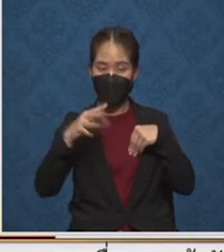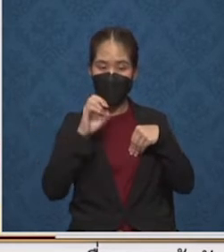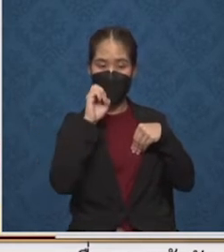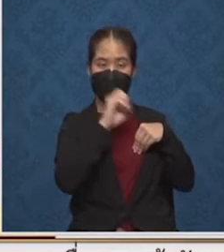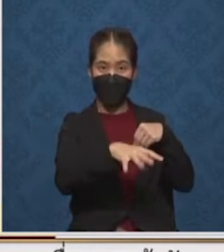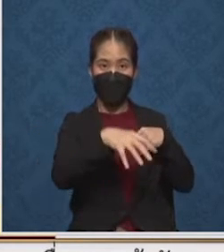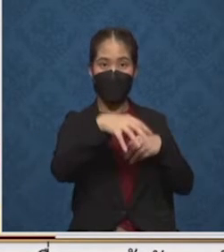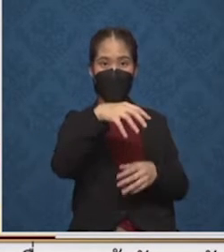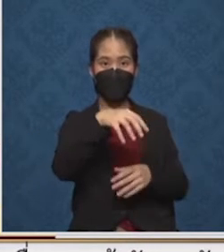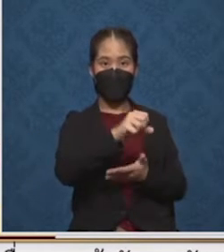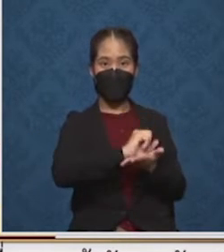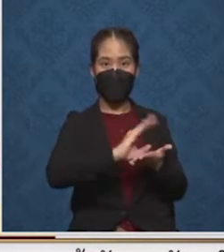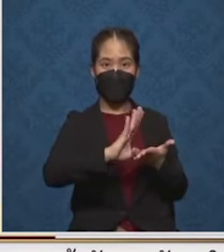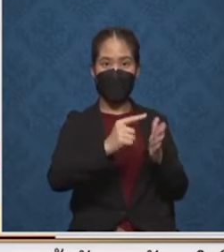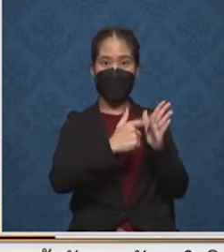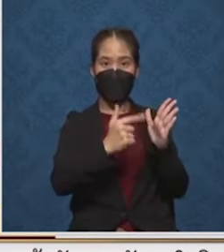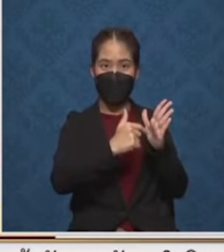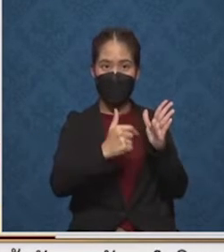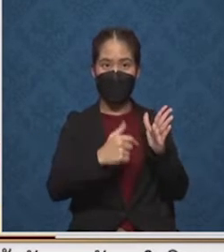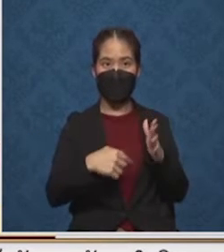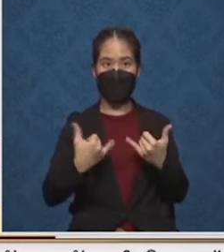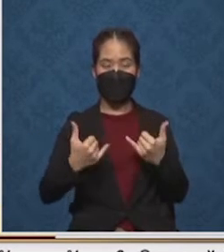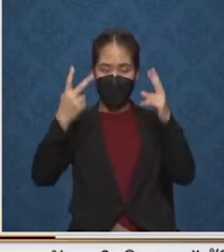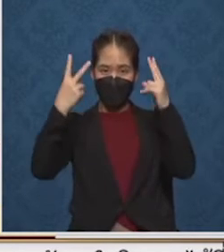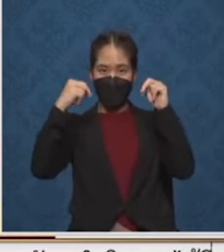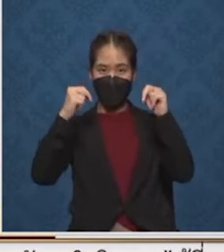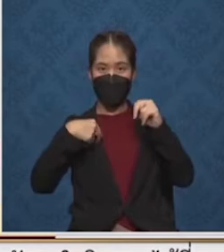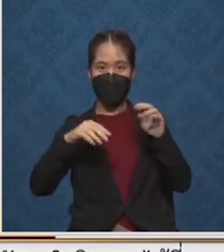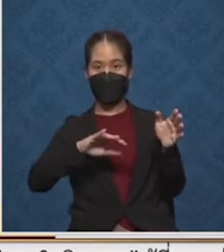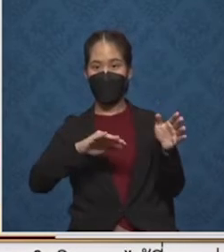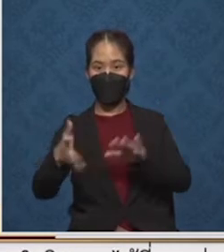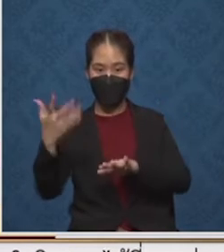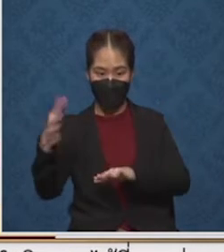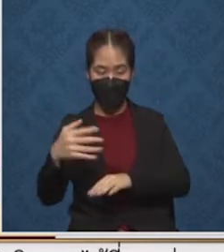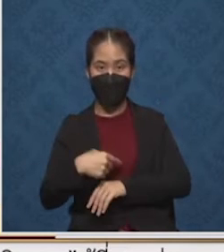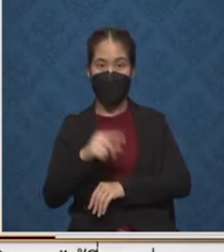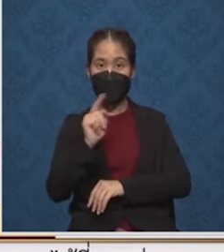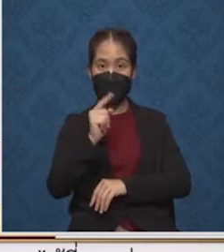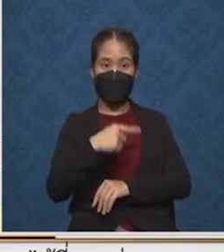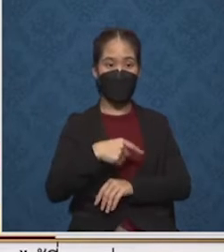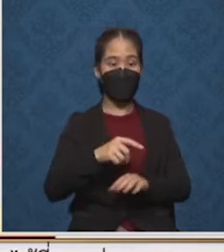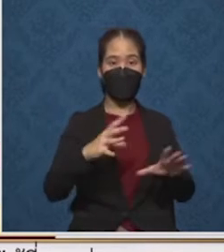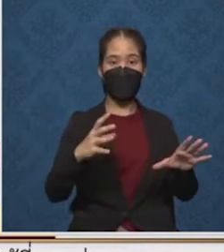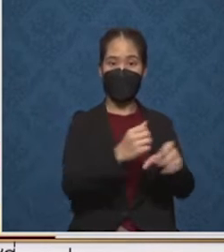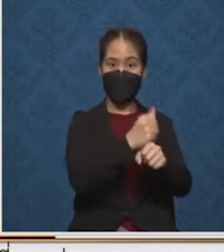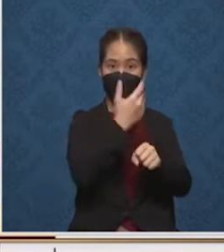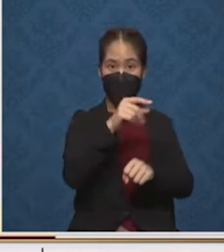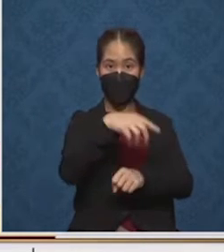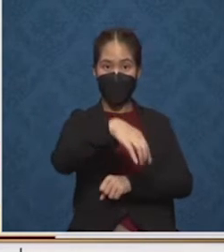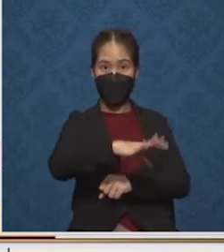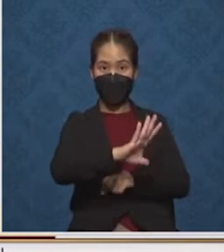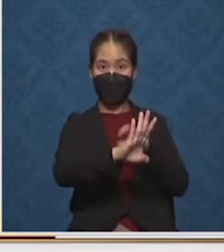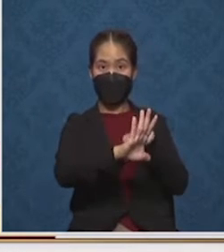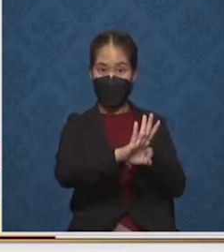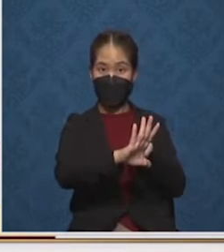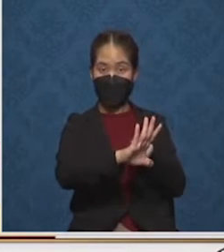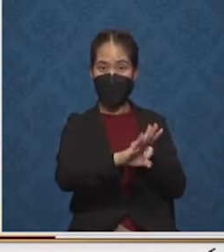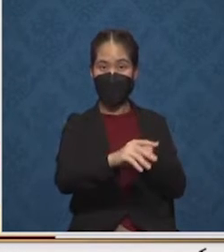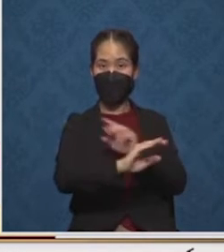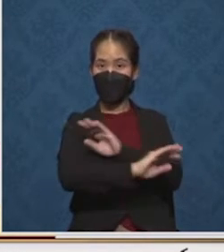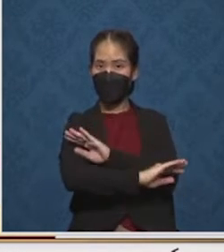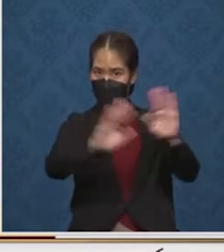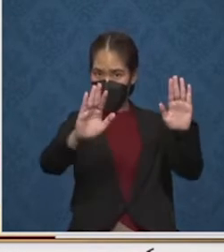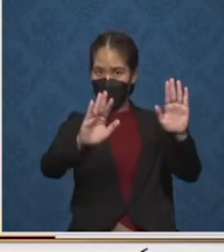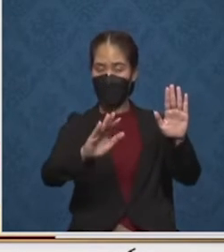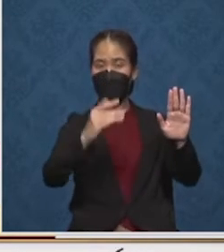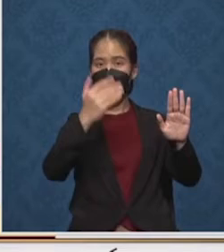ทางการนี้ท่านนายกล้มการประมูลไปแล้วนะไอ้ที่ประมูลไว้เนี่ยบริษัทนี้เนี่ยถือว่าไม่มีการประมูล